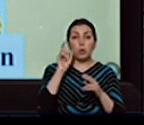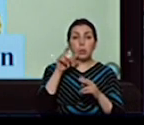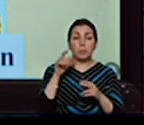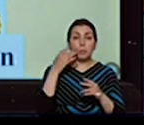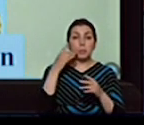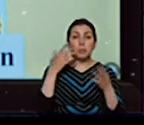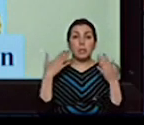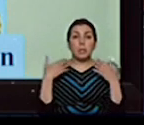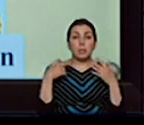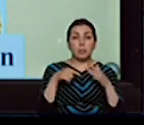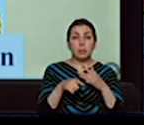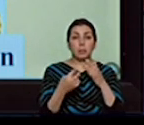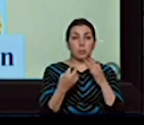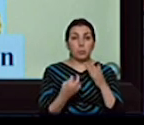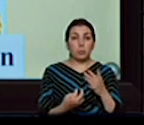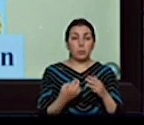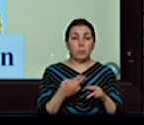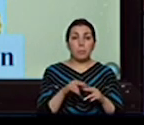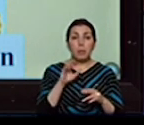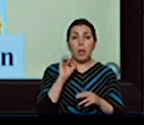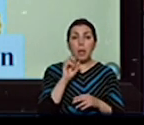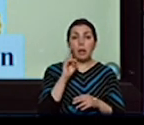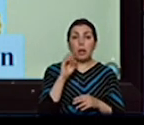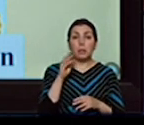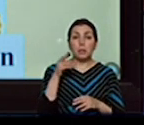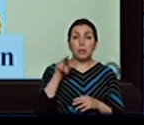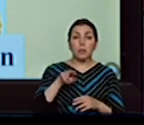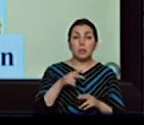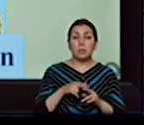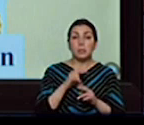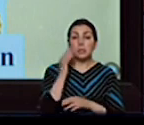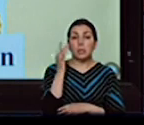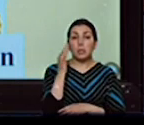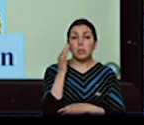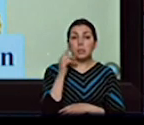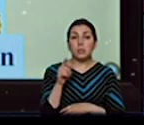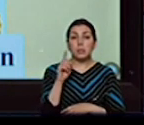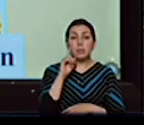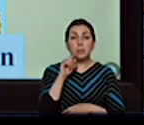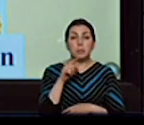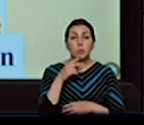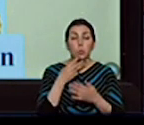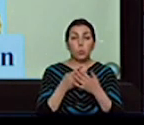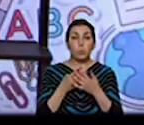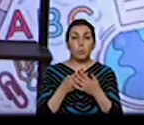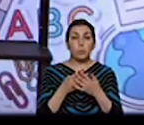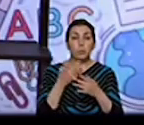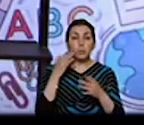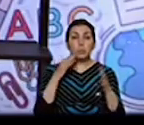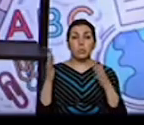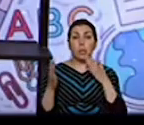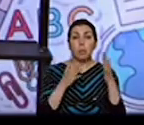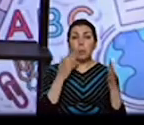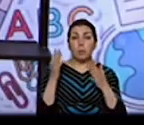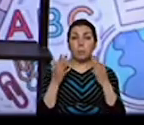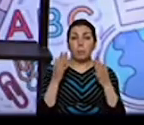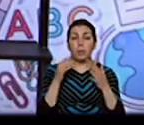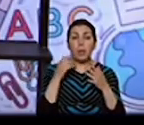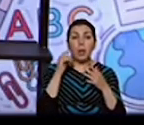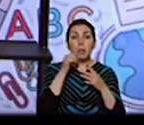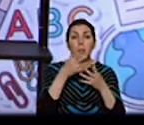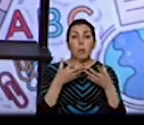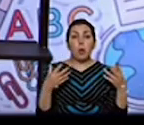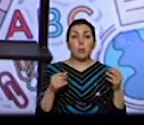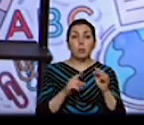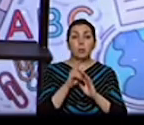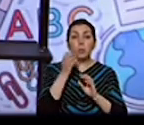odamlar salqinlab o'tirishadi. Akatsiya daraxti. Bilasizmi bolajonlar, akatsiya daraxtini siz ko'rgansiz. Shamol bo'lganda yoki erta